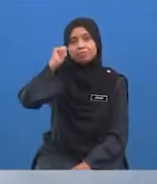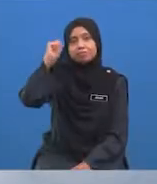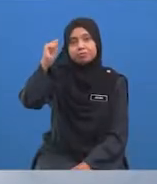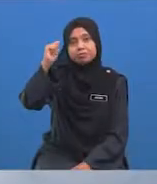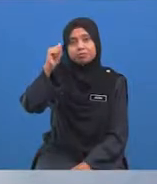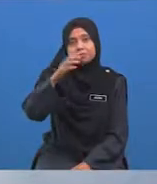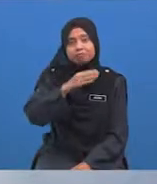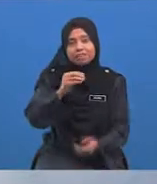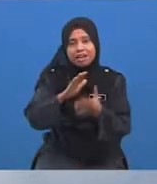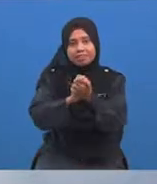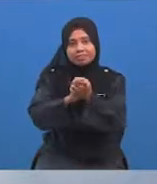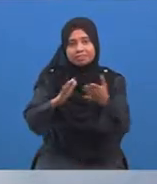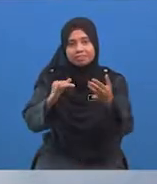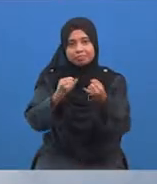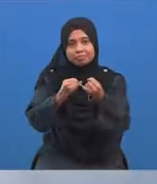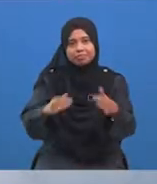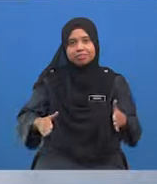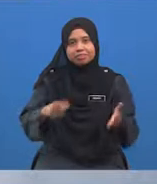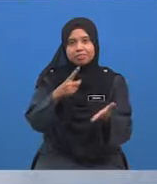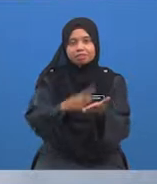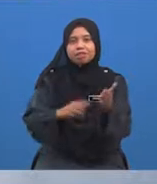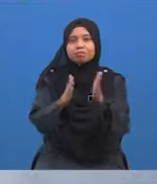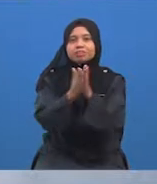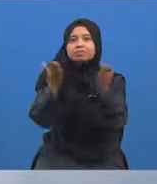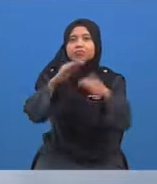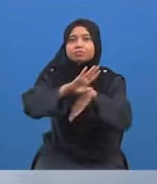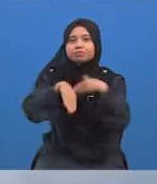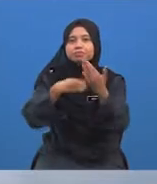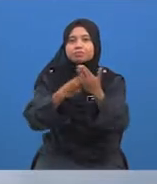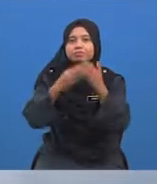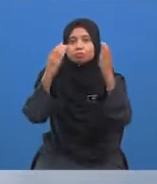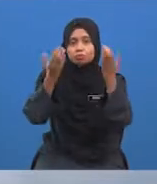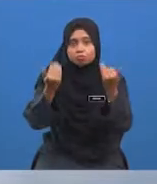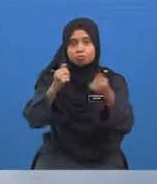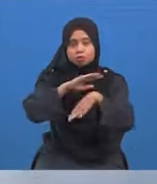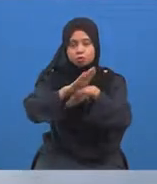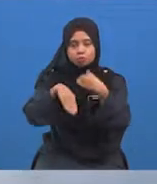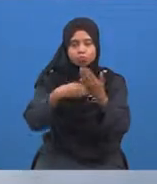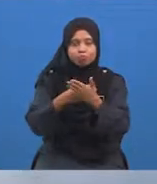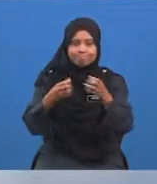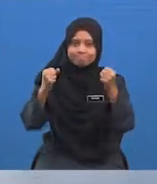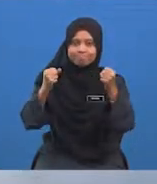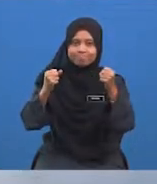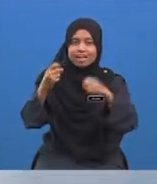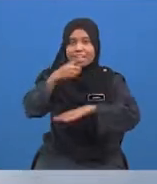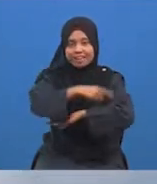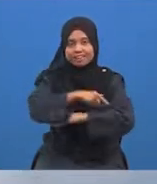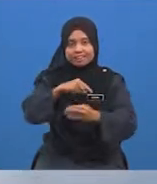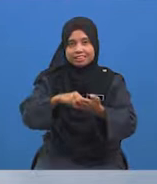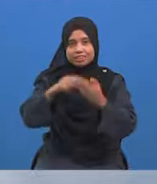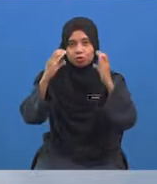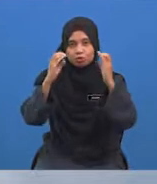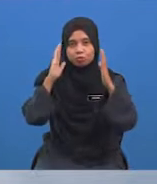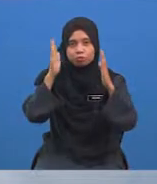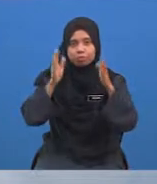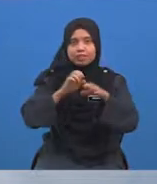Assalamualaikum dan salam sejahtera. Apa khabar semua? Cikgu harap anda semua sihat. Hari ini, cikgu akan